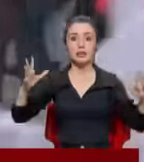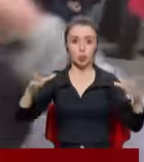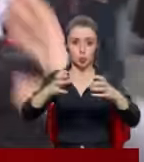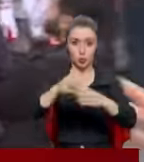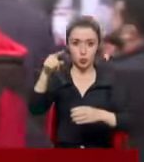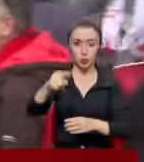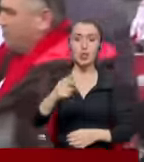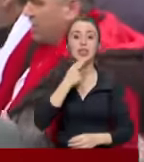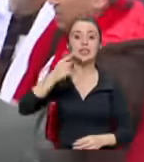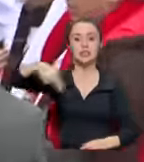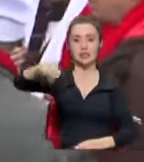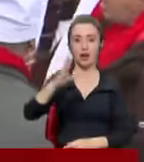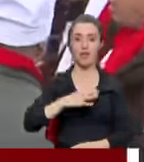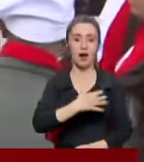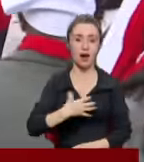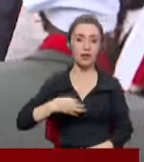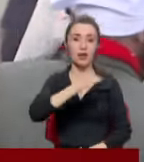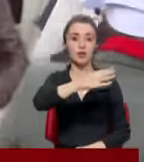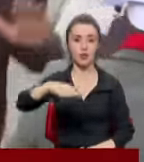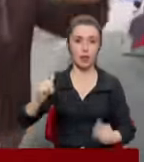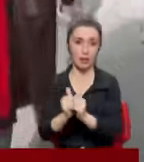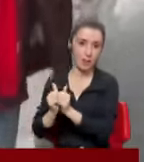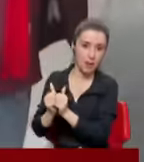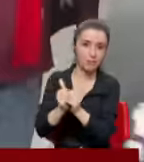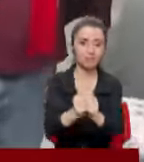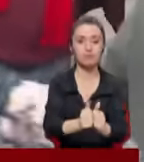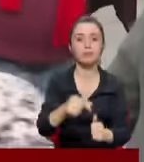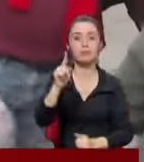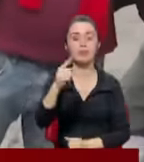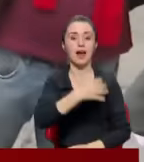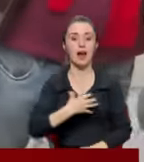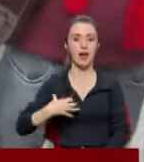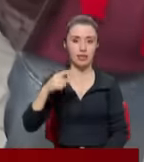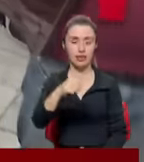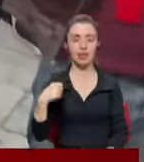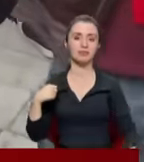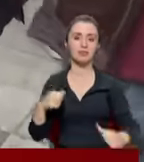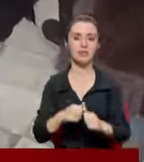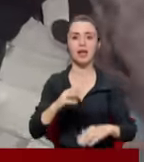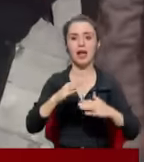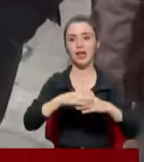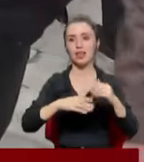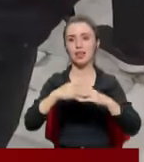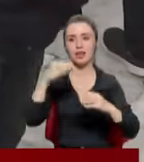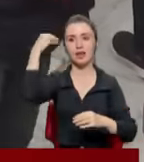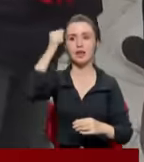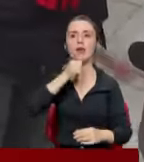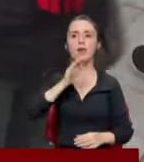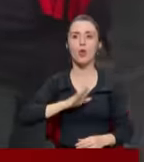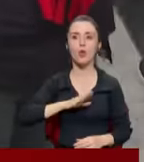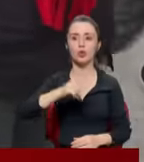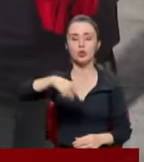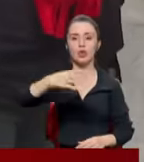ise kadınlar ve anneler çocuklarıyla geliyorlar ve işte bir anne yine elinde Ekrem imamoğlu'nun